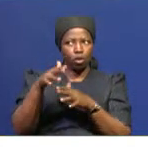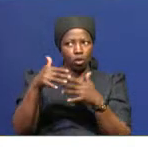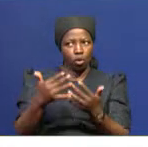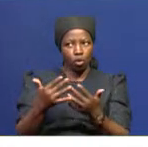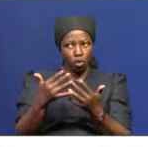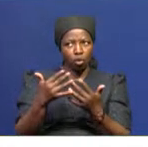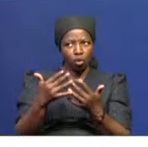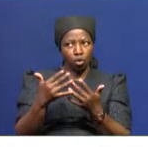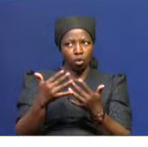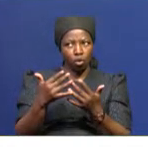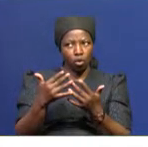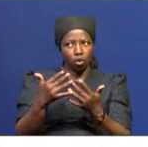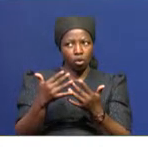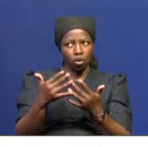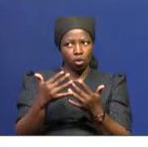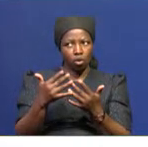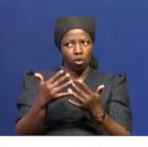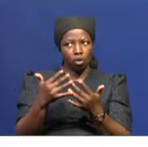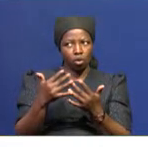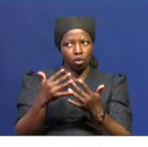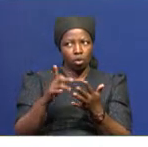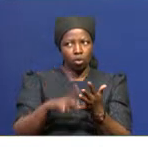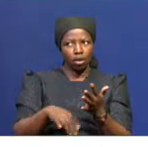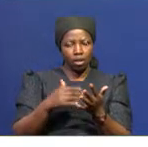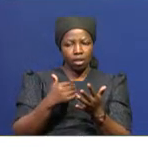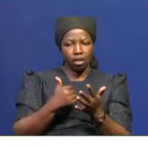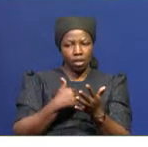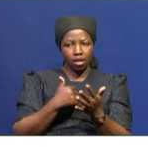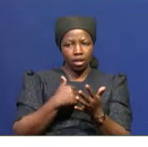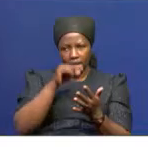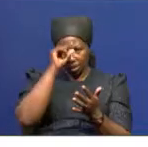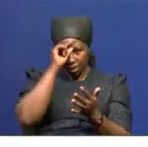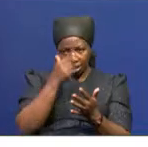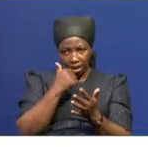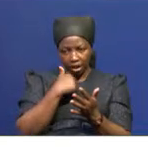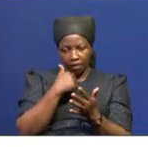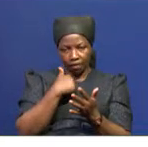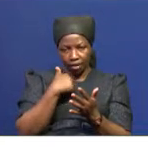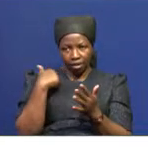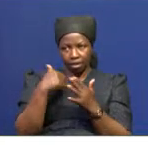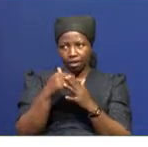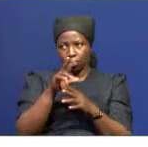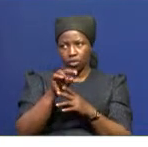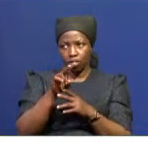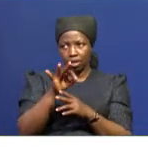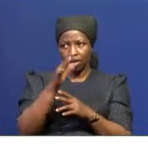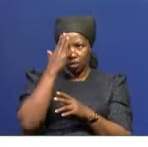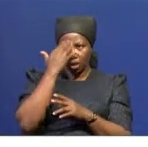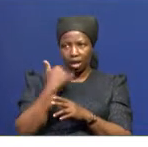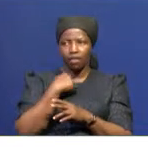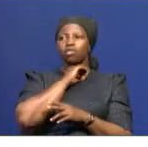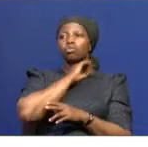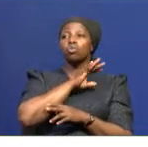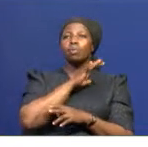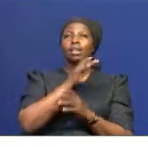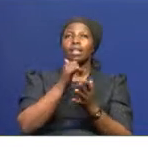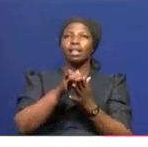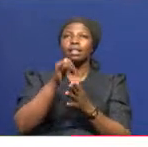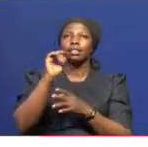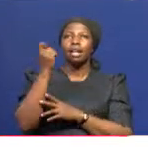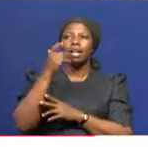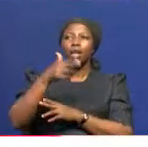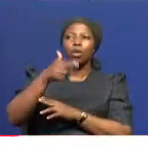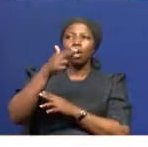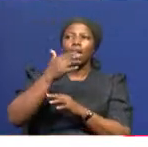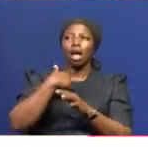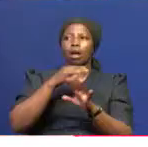entered into since 2023. Now that there's a complaint that weapons from Kenya have made their way to